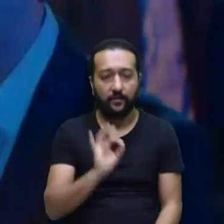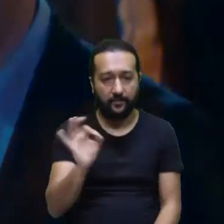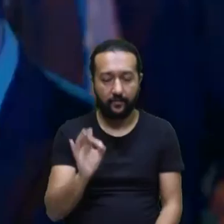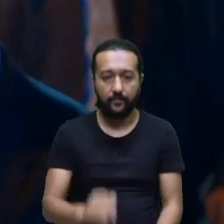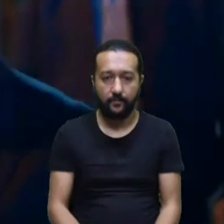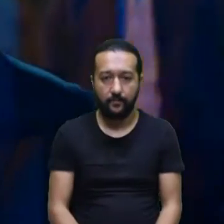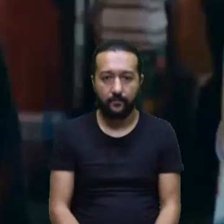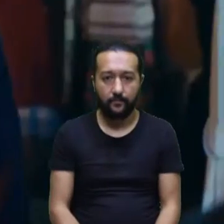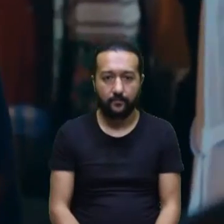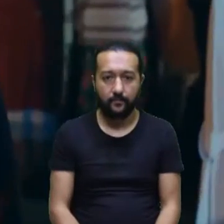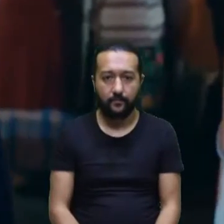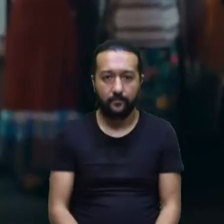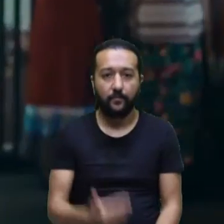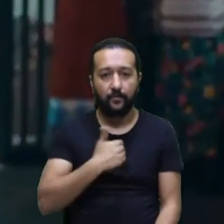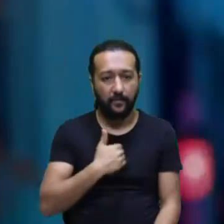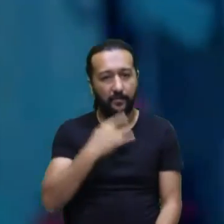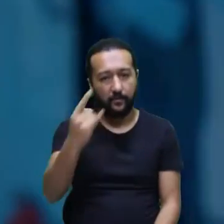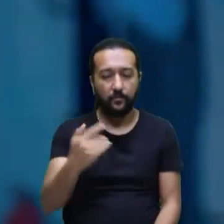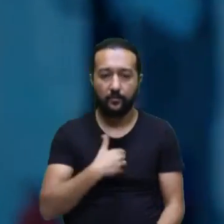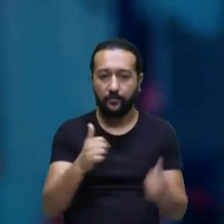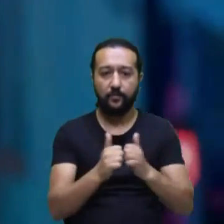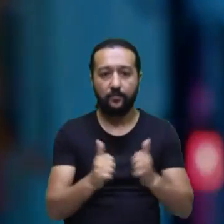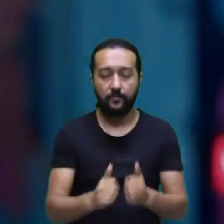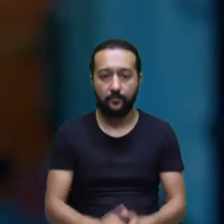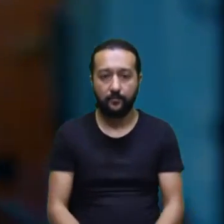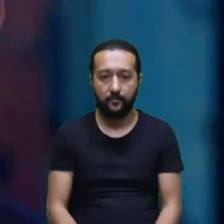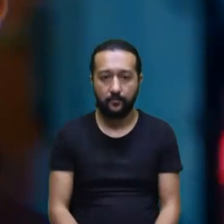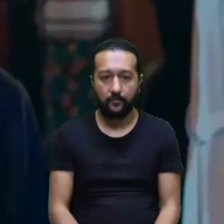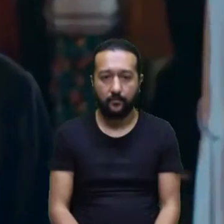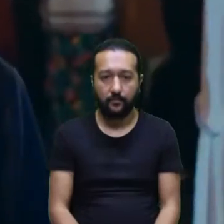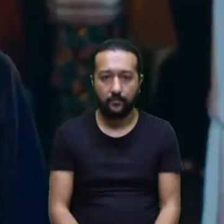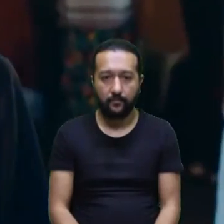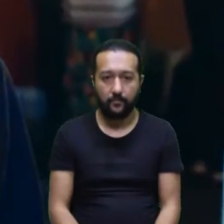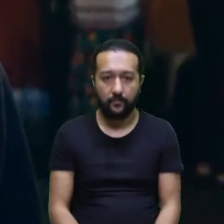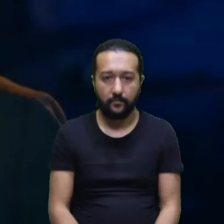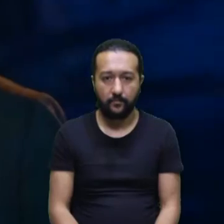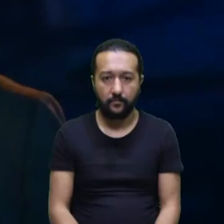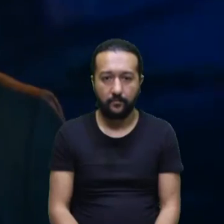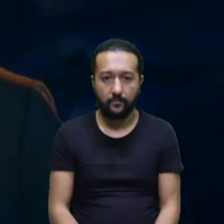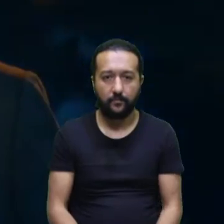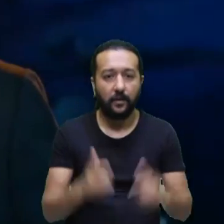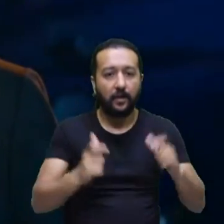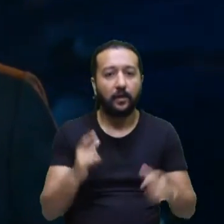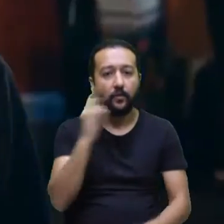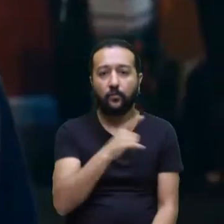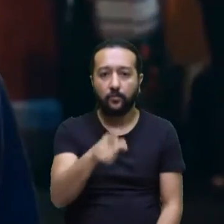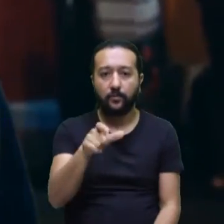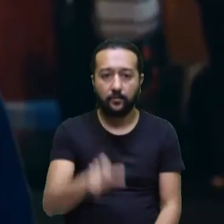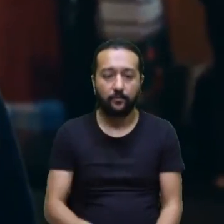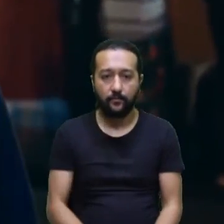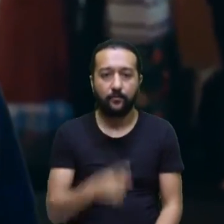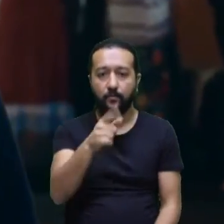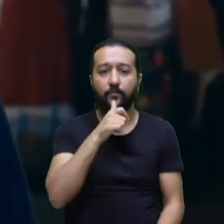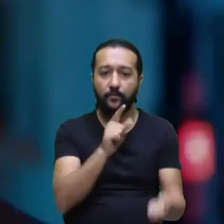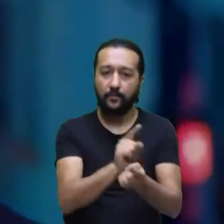Evet. Beni de götürün. Polat şaşkınca dönüp geriden takip eden Kerim'e baktı. Nereye götürelim seni?